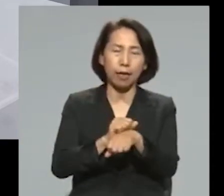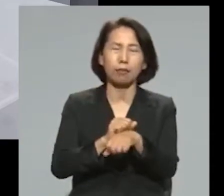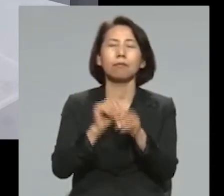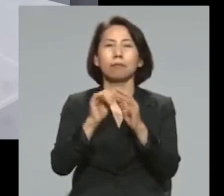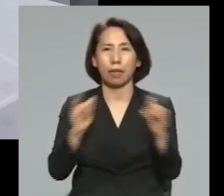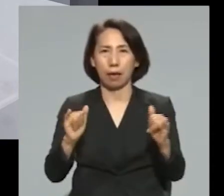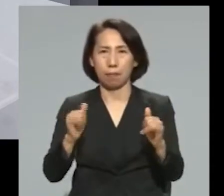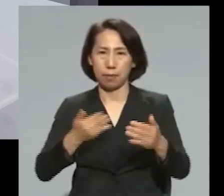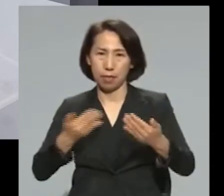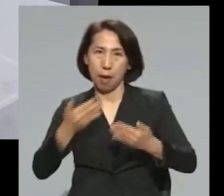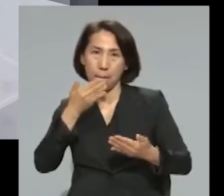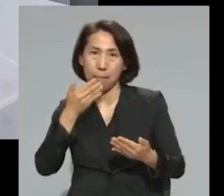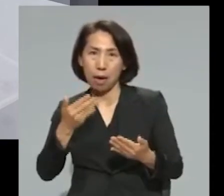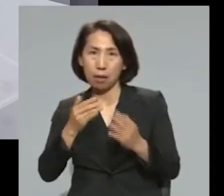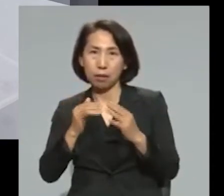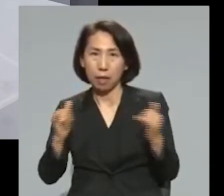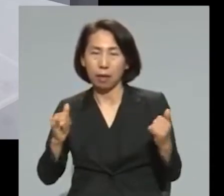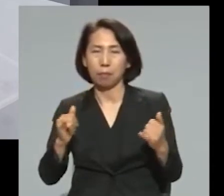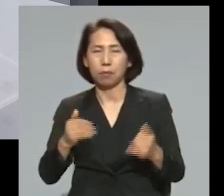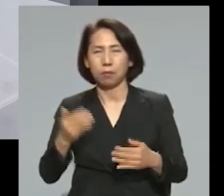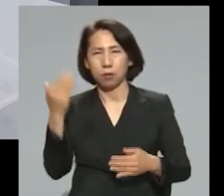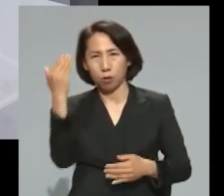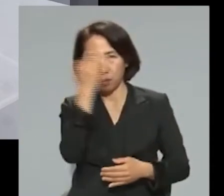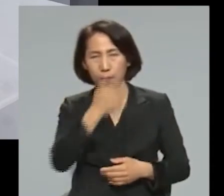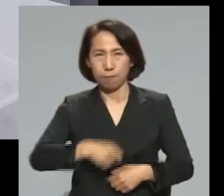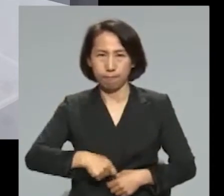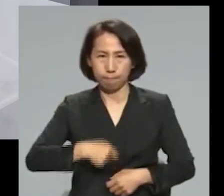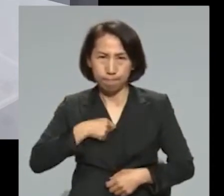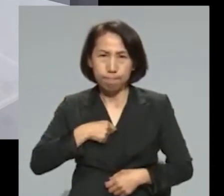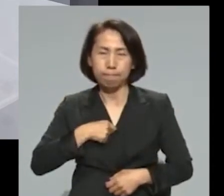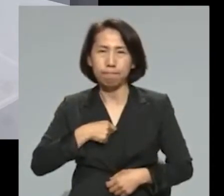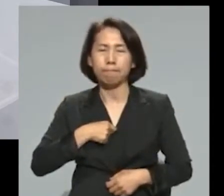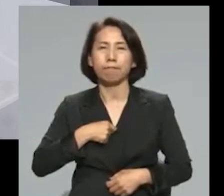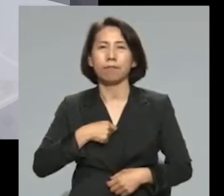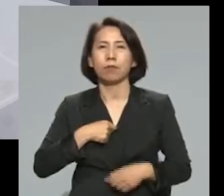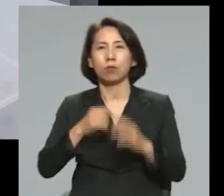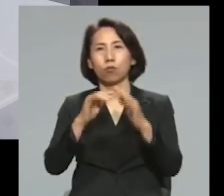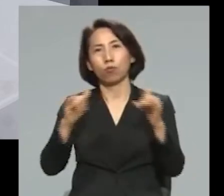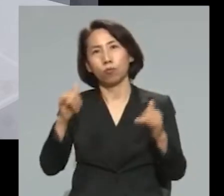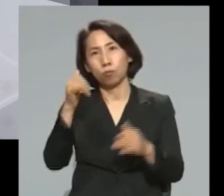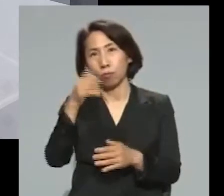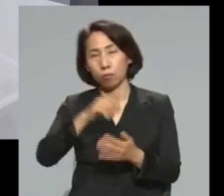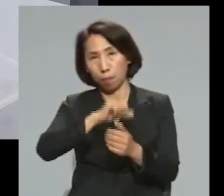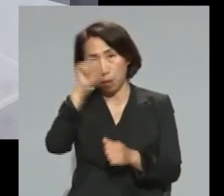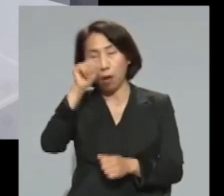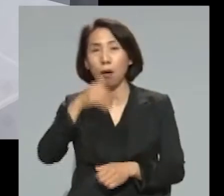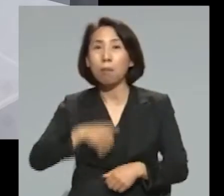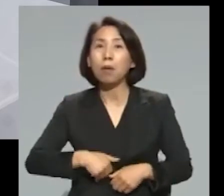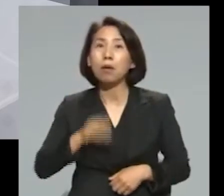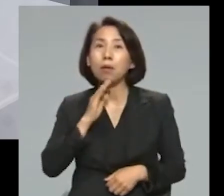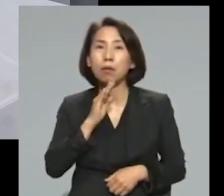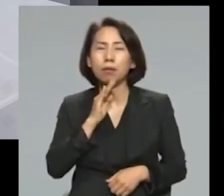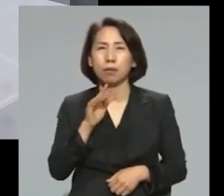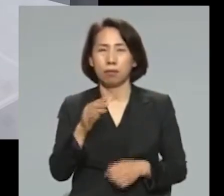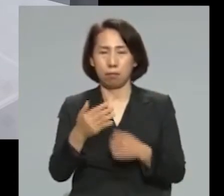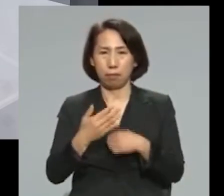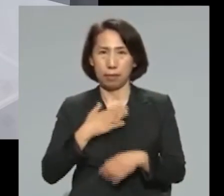군수, 청렴하고 깨끗한 군수를 뽑아야 하지 않겠습니까? 저